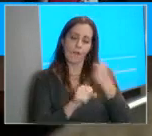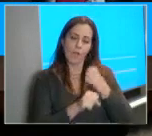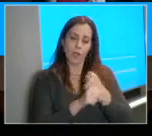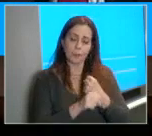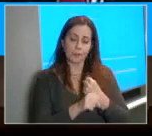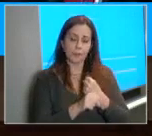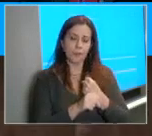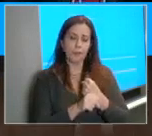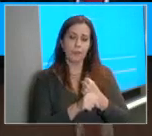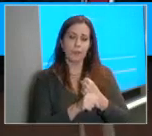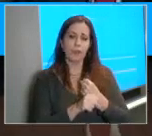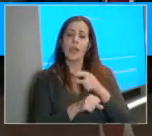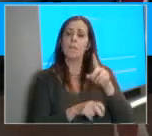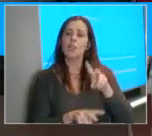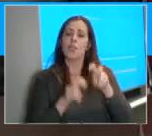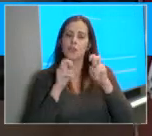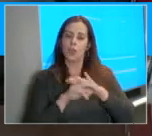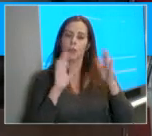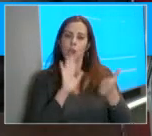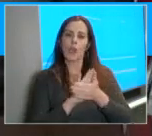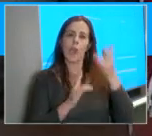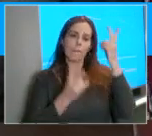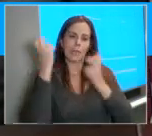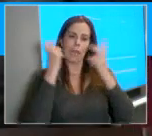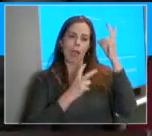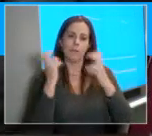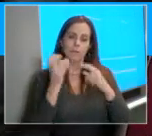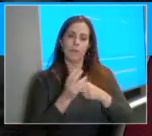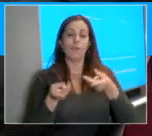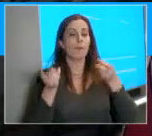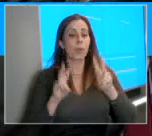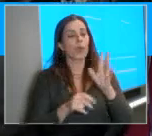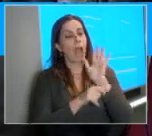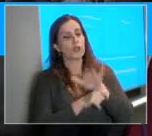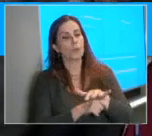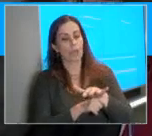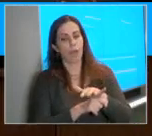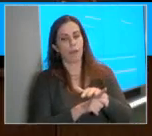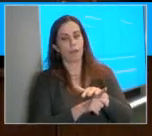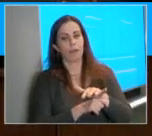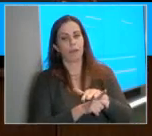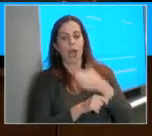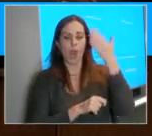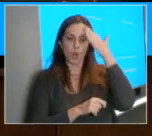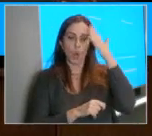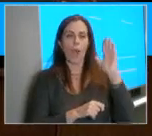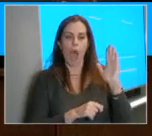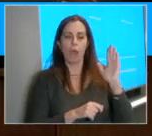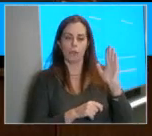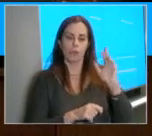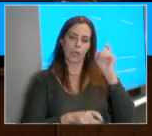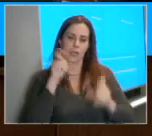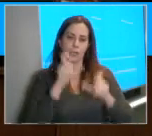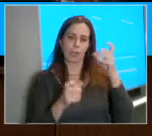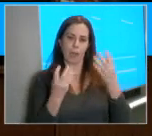העבודה שלהם. הן משתמשות בכל המידע הזה וביכולת להשפיע על התודעה, הייתי אומר, של